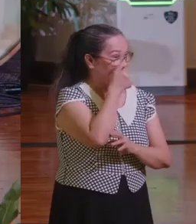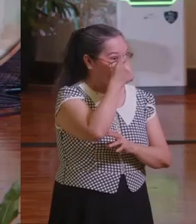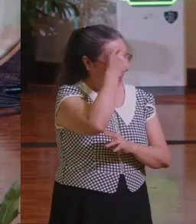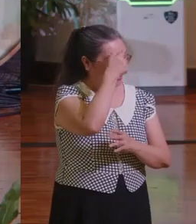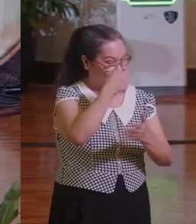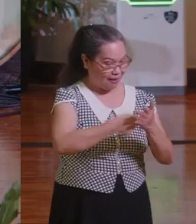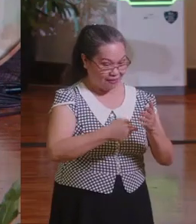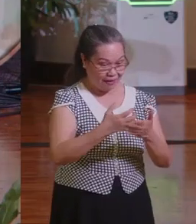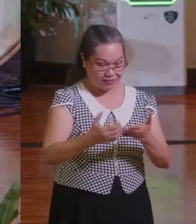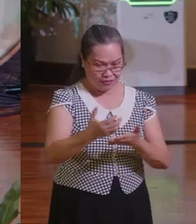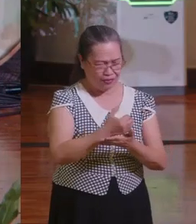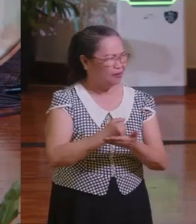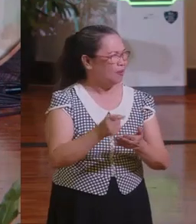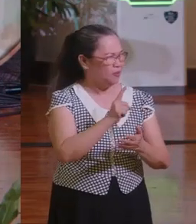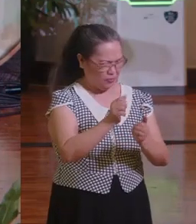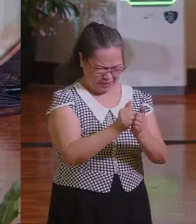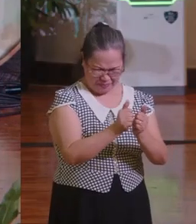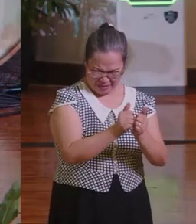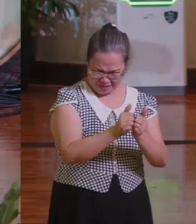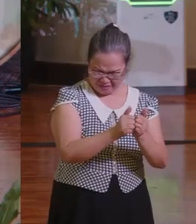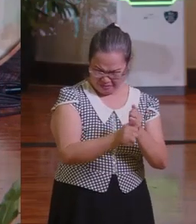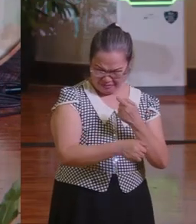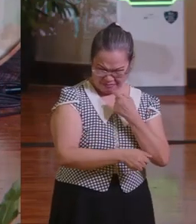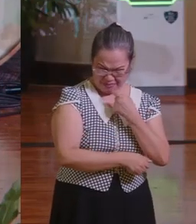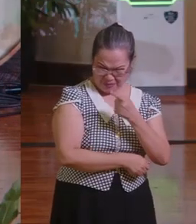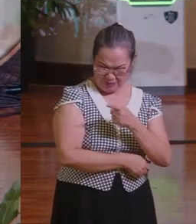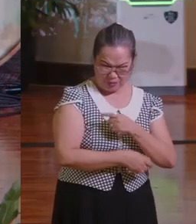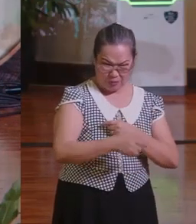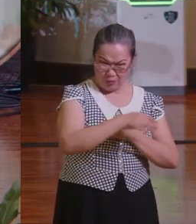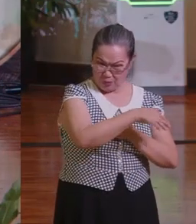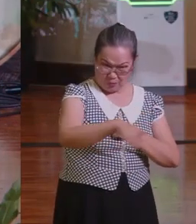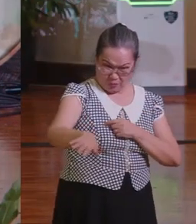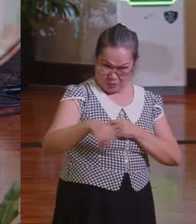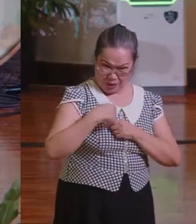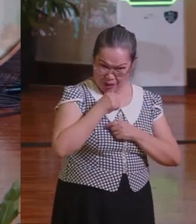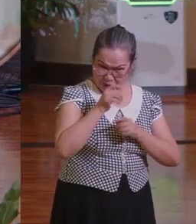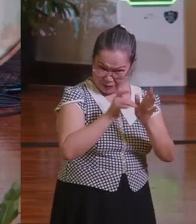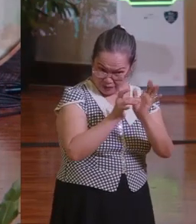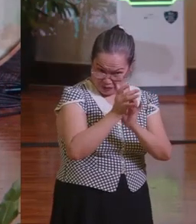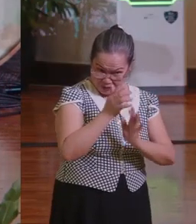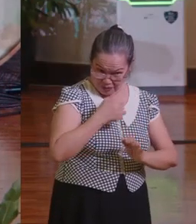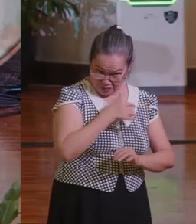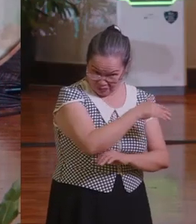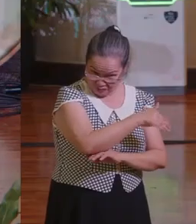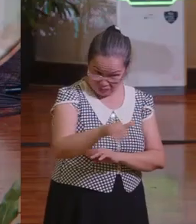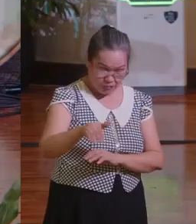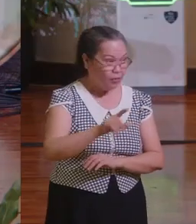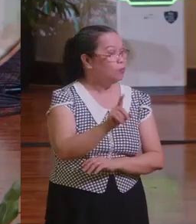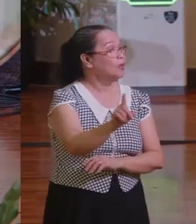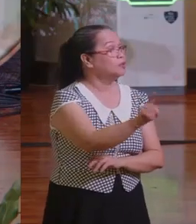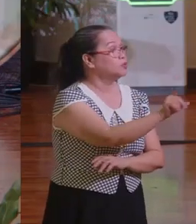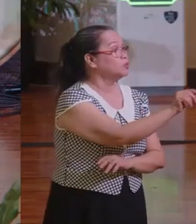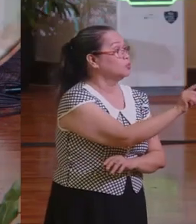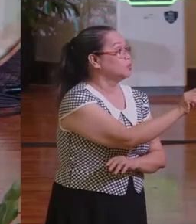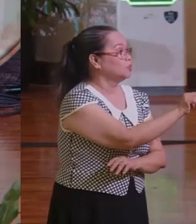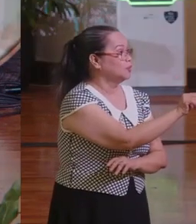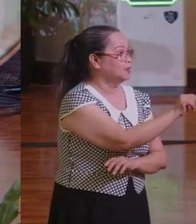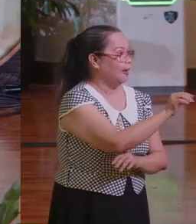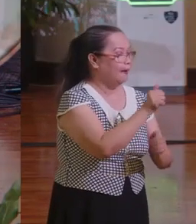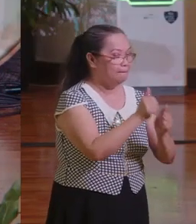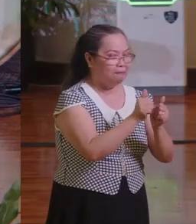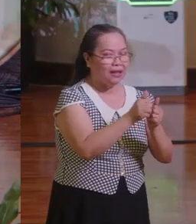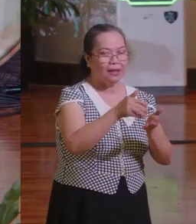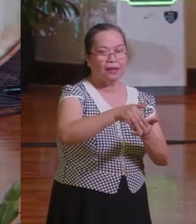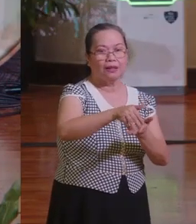tax collector. Ano bang ginagawa natin sa mga hindi kaanib ng church natin? Yun yung ibig sabihin ng Gentile and